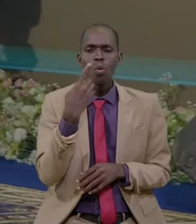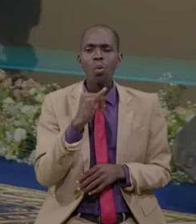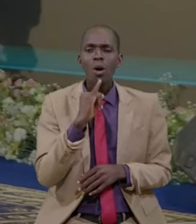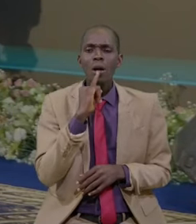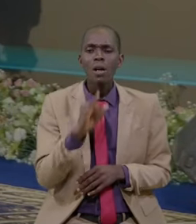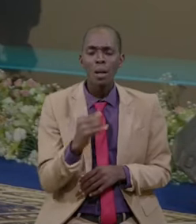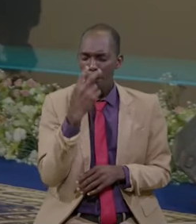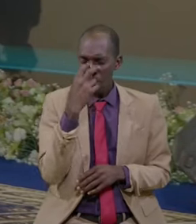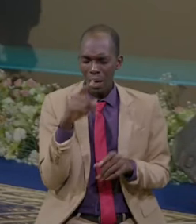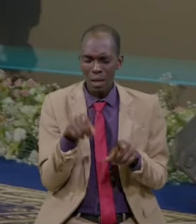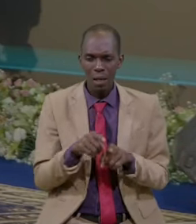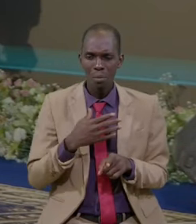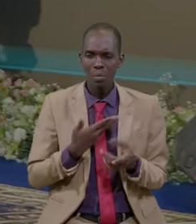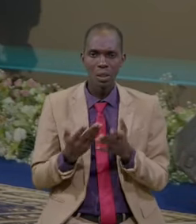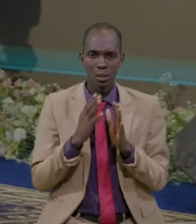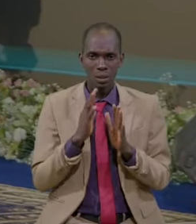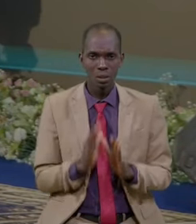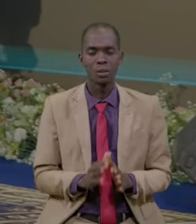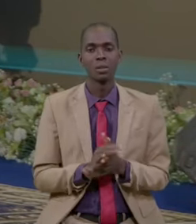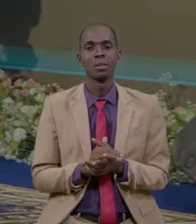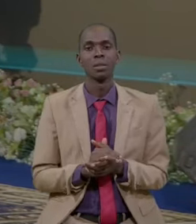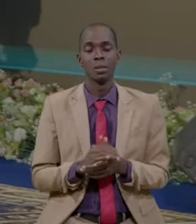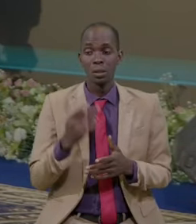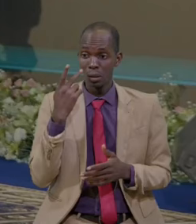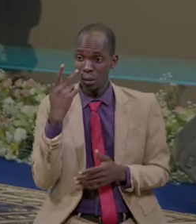Voyant tout ce qui se passe,